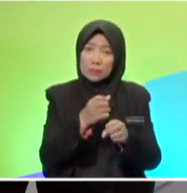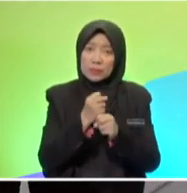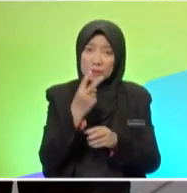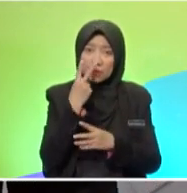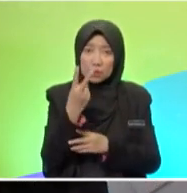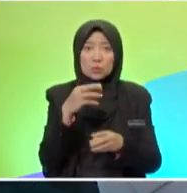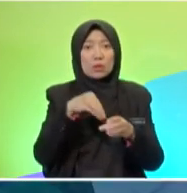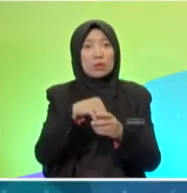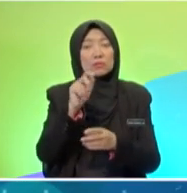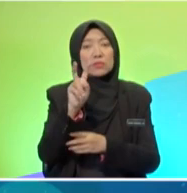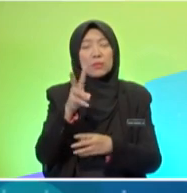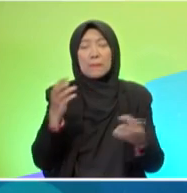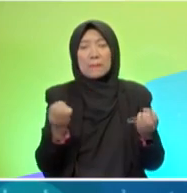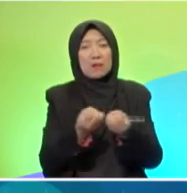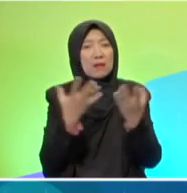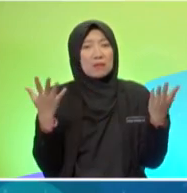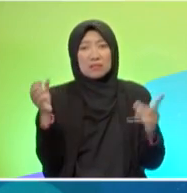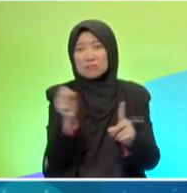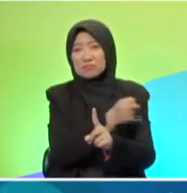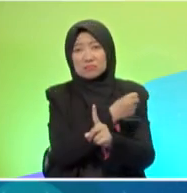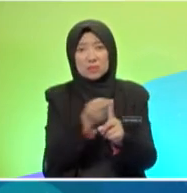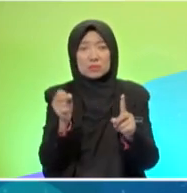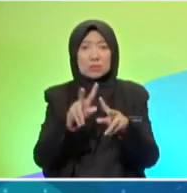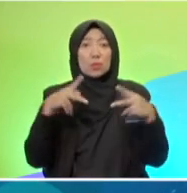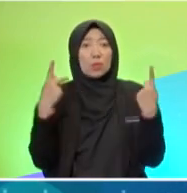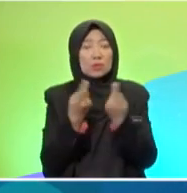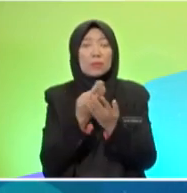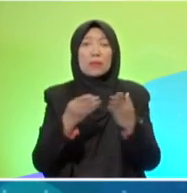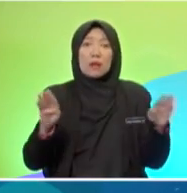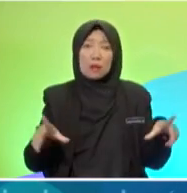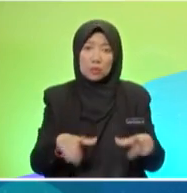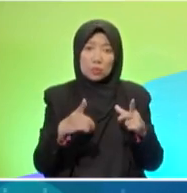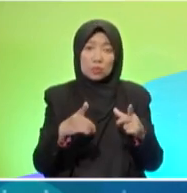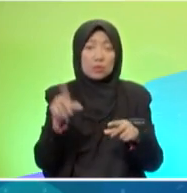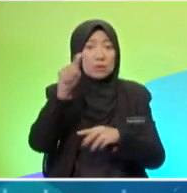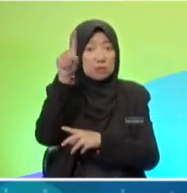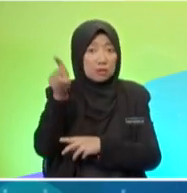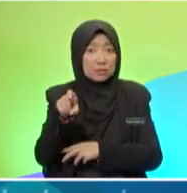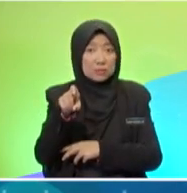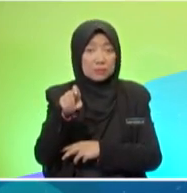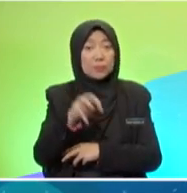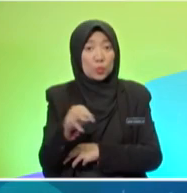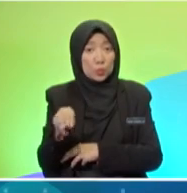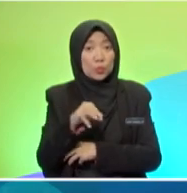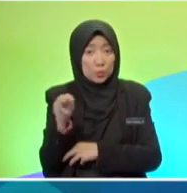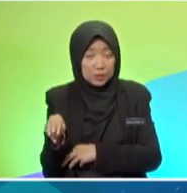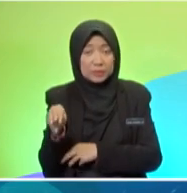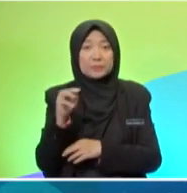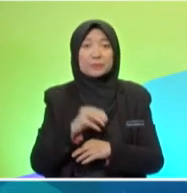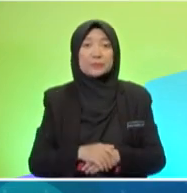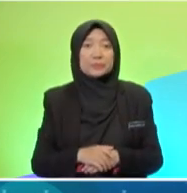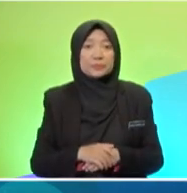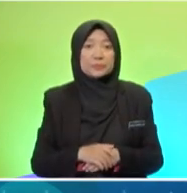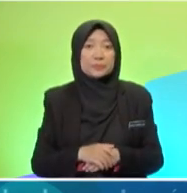di kaca TV banyak cash pendanaan dalam keluarga berlaku jadi kita tidak tanya pada anak-anak Didik kita yang ada di atas kalian